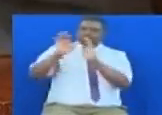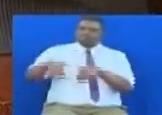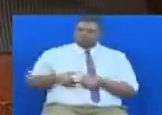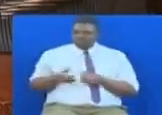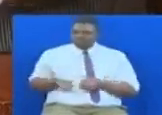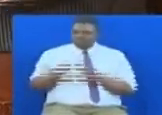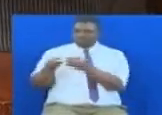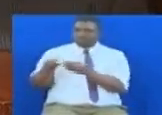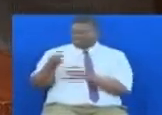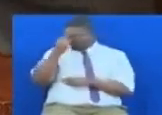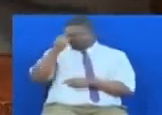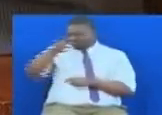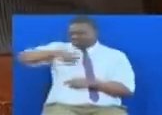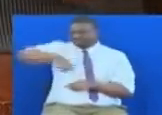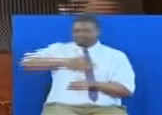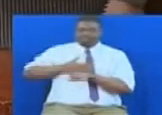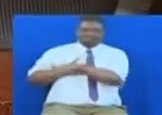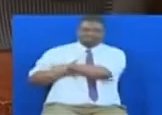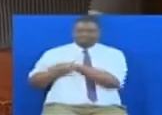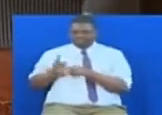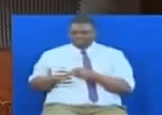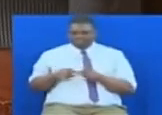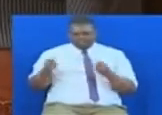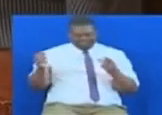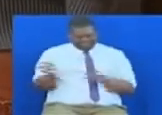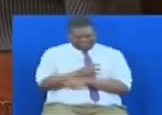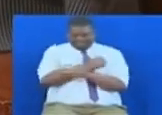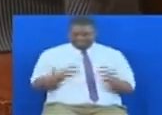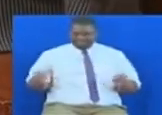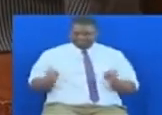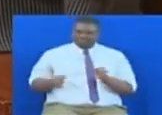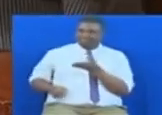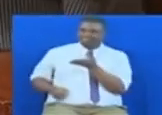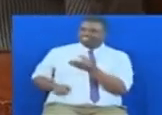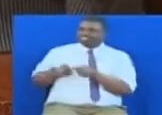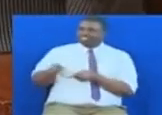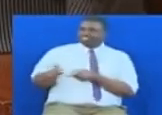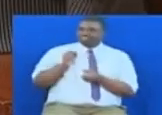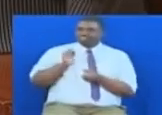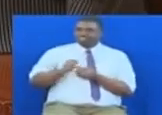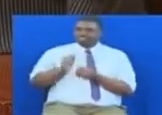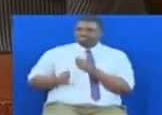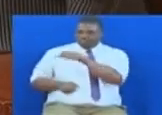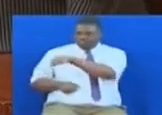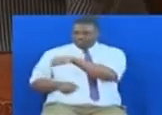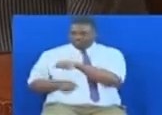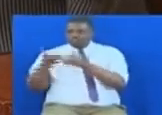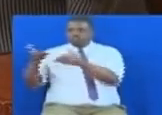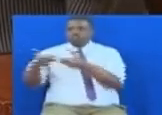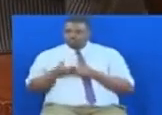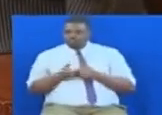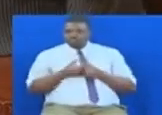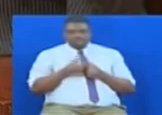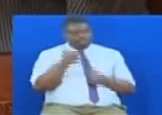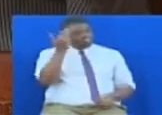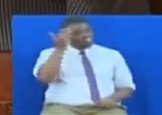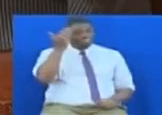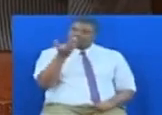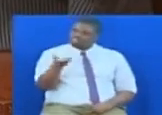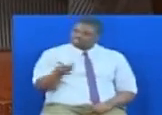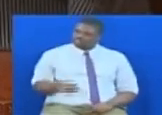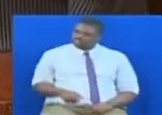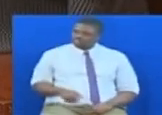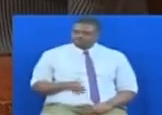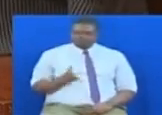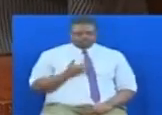matope Dodoma yetu, waipake matope serikali. Haiwezekani. Hili jambo tusilichukulie kwa mzaha. Na